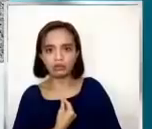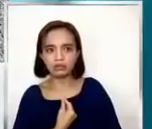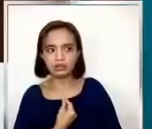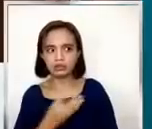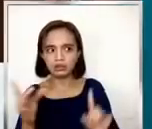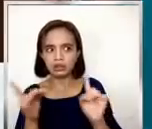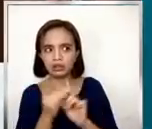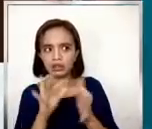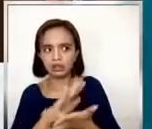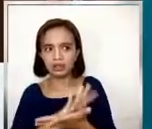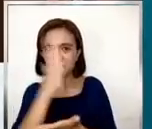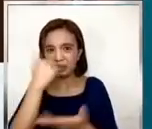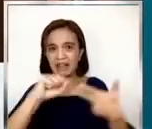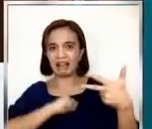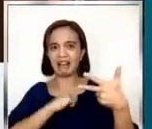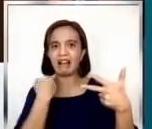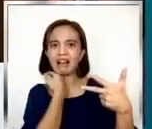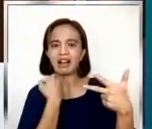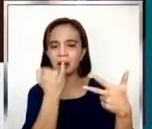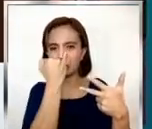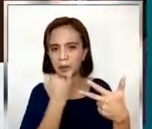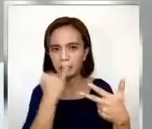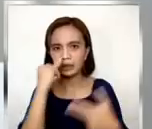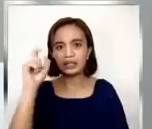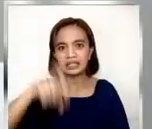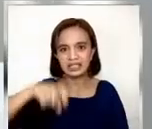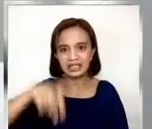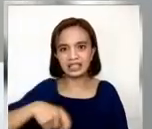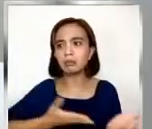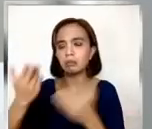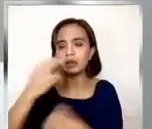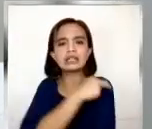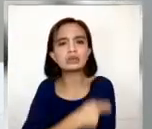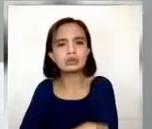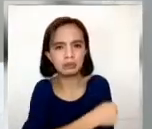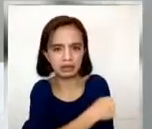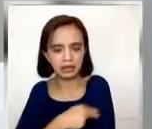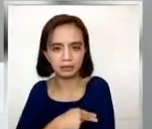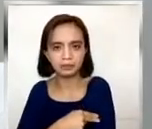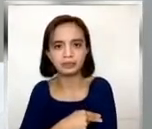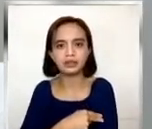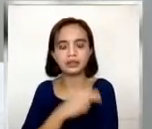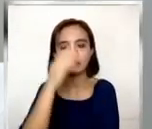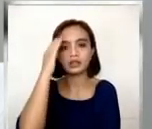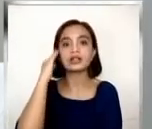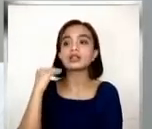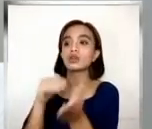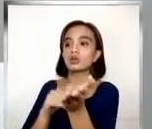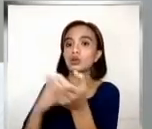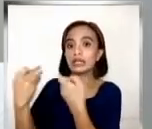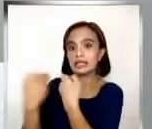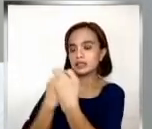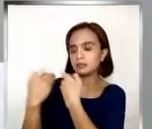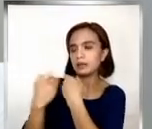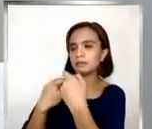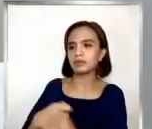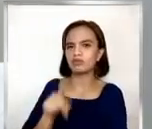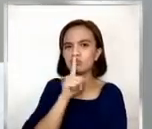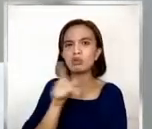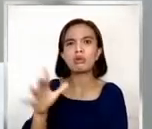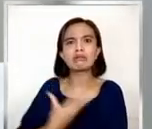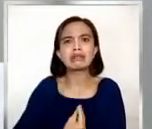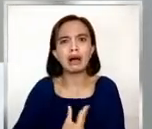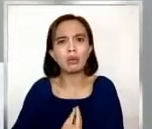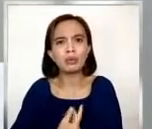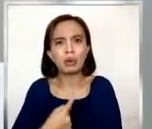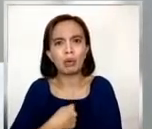symptom, kinailangan siyang i-admit sa ospital. Nung in-explain sa akin ng doctor, medyo natakot din ako. And mahirap nga